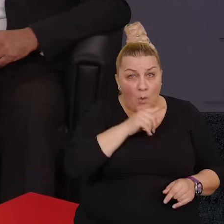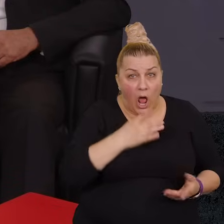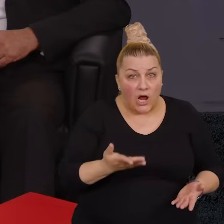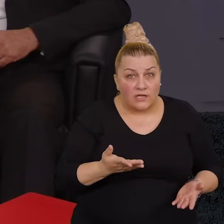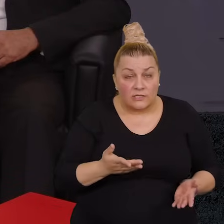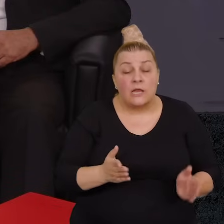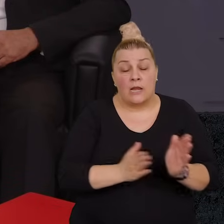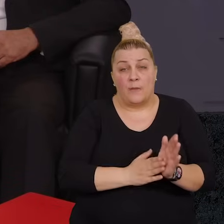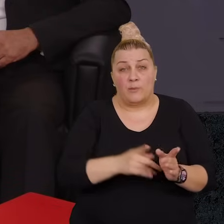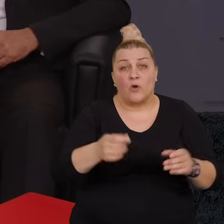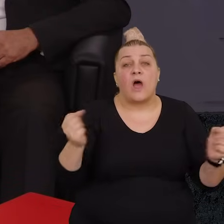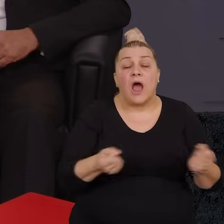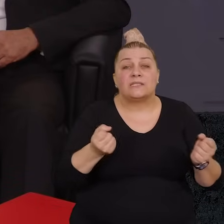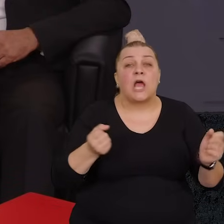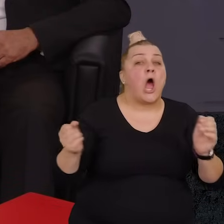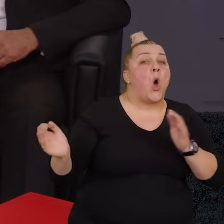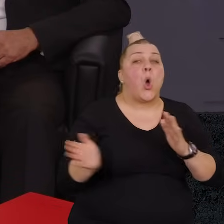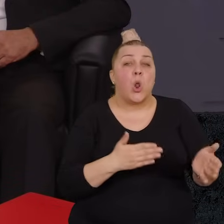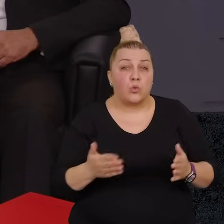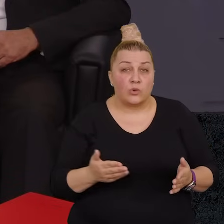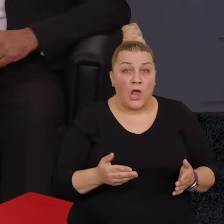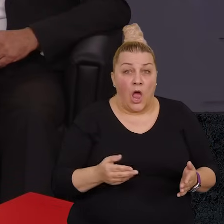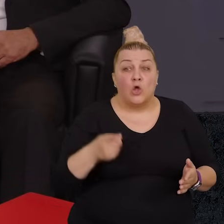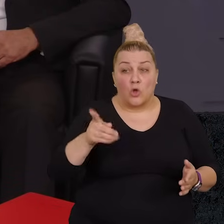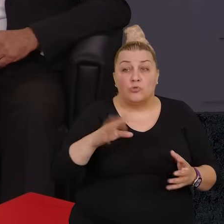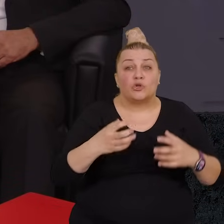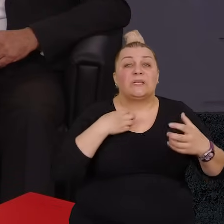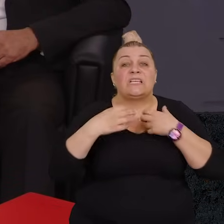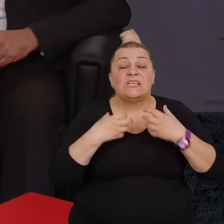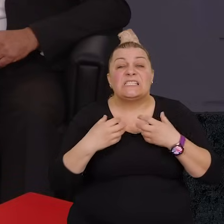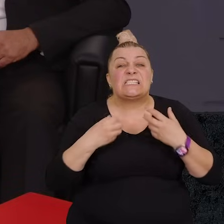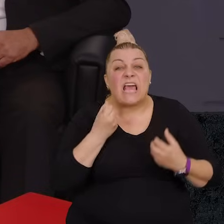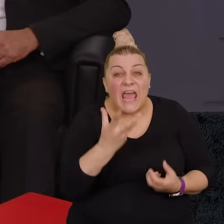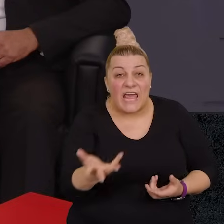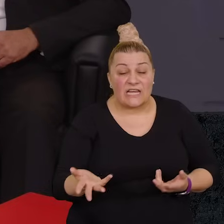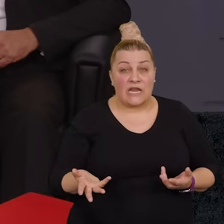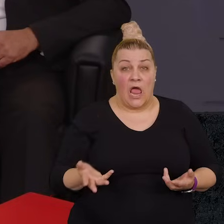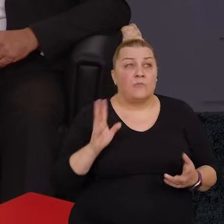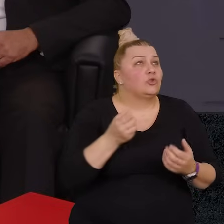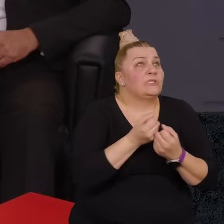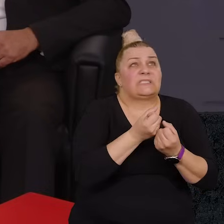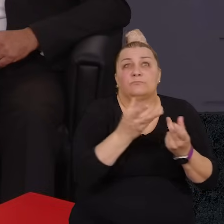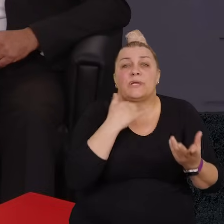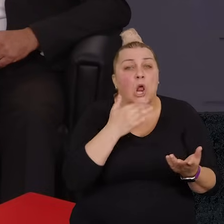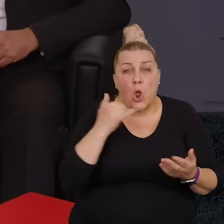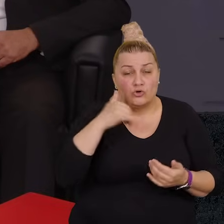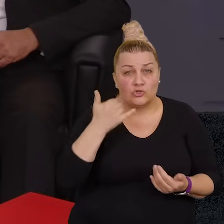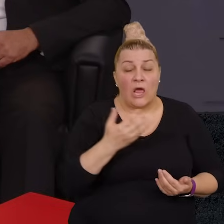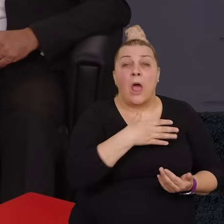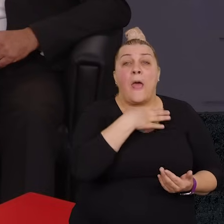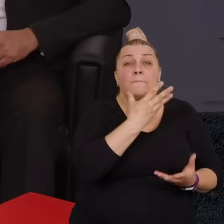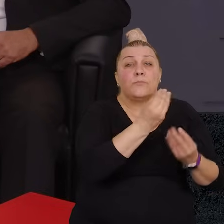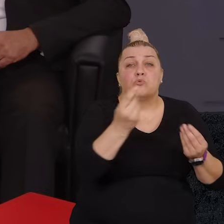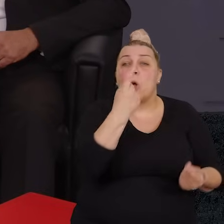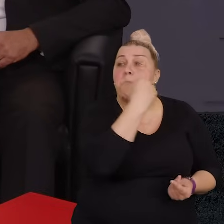pa ona zaslužuje igranu seriju, zaslužuje svašta. Imamo pojedinaca koji zaslužuju film